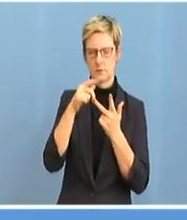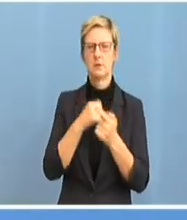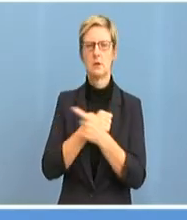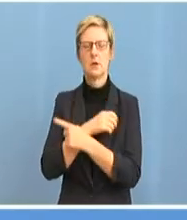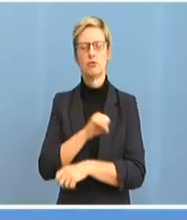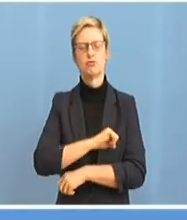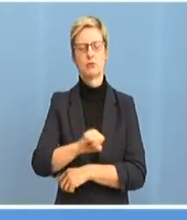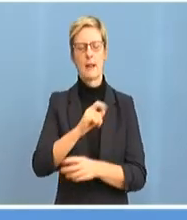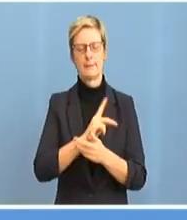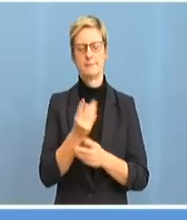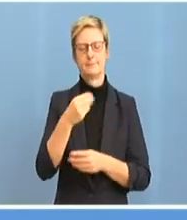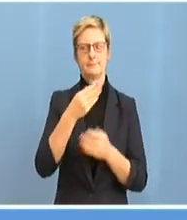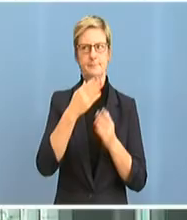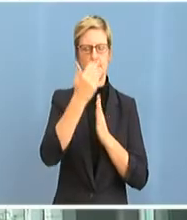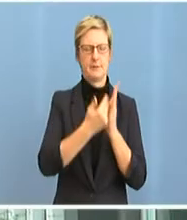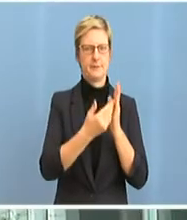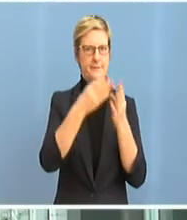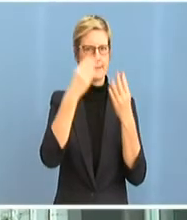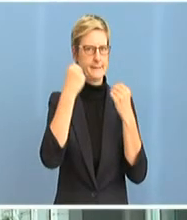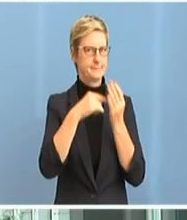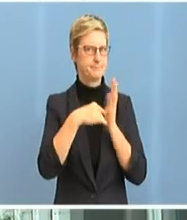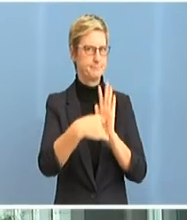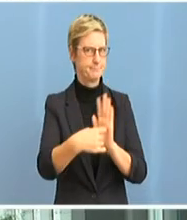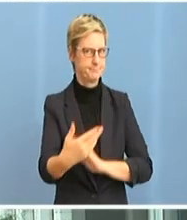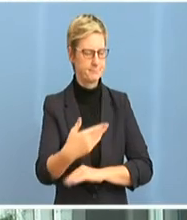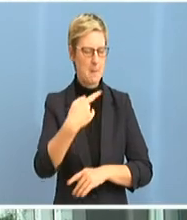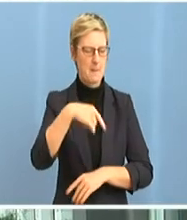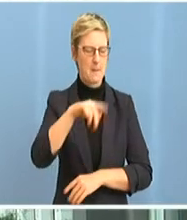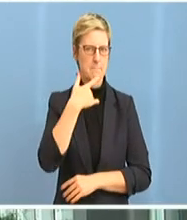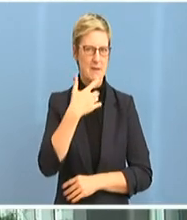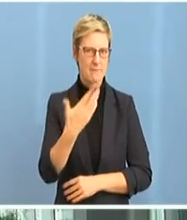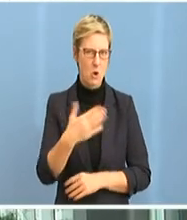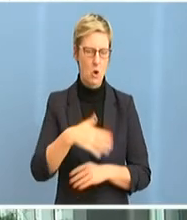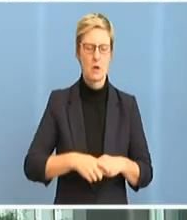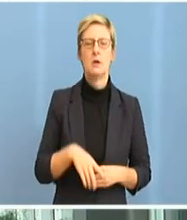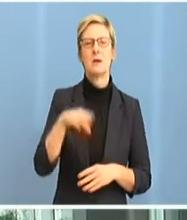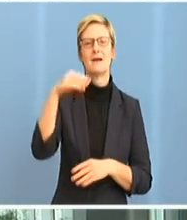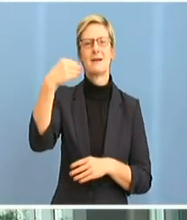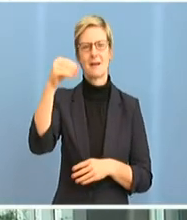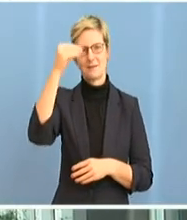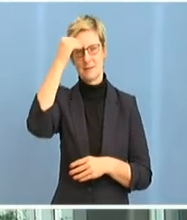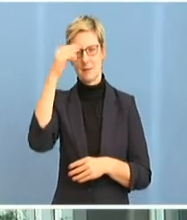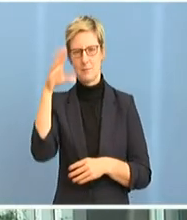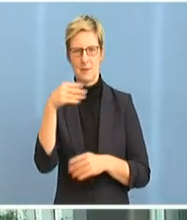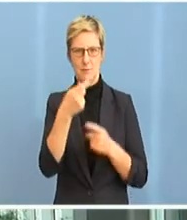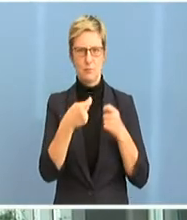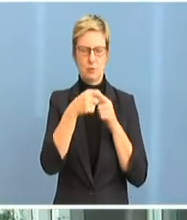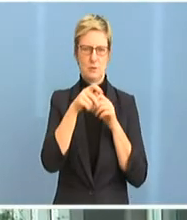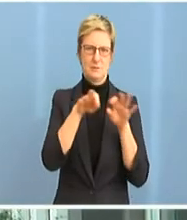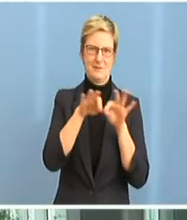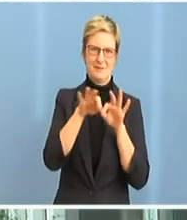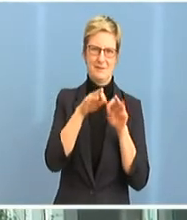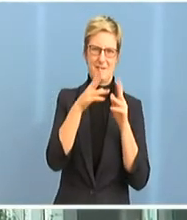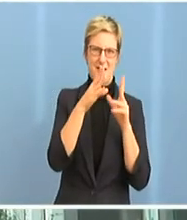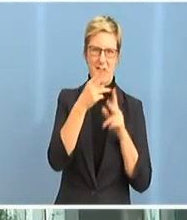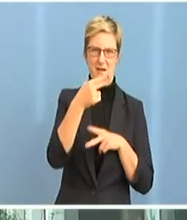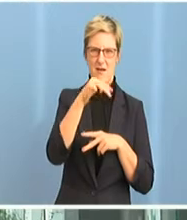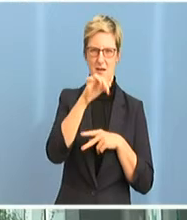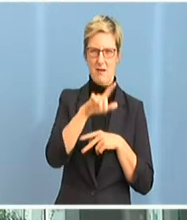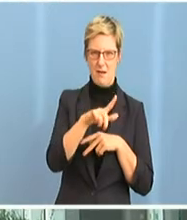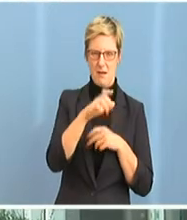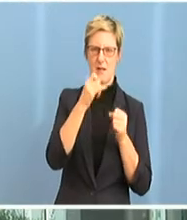ganz schnell. Ich hatte einen Termin vergessen, ihn anzukündigen. Es geht um diesen Mittwoch. Die Kanzlerin wird gemeinsam mit Bundesminister Heil am